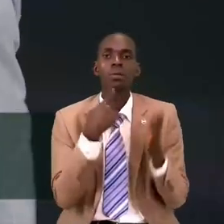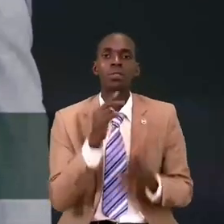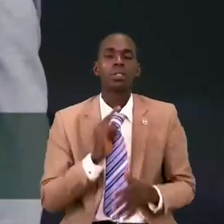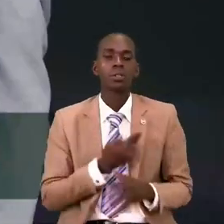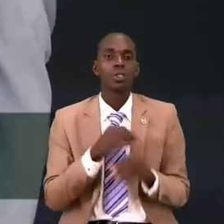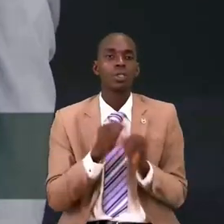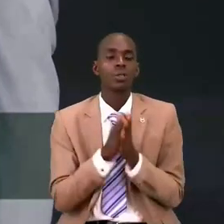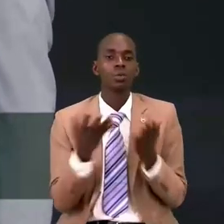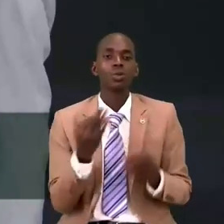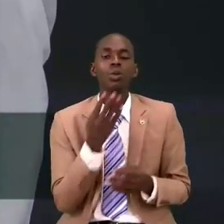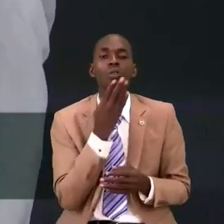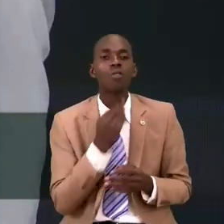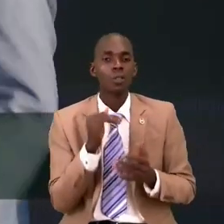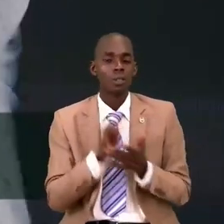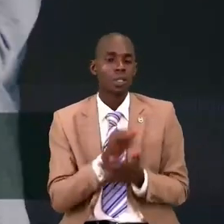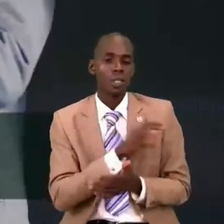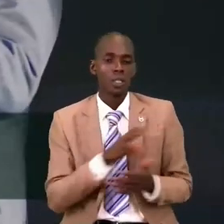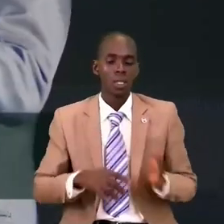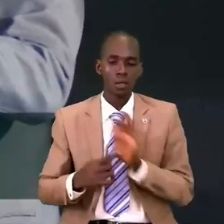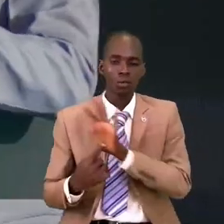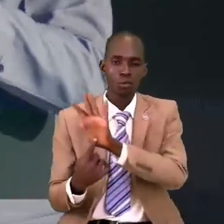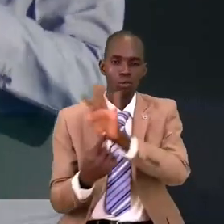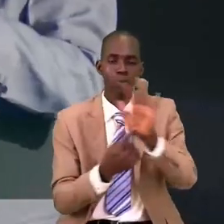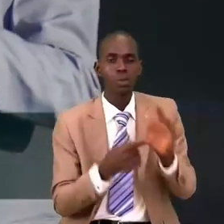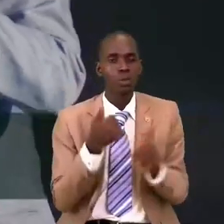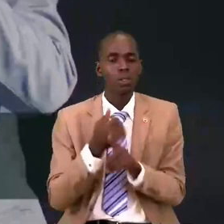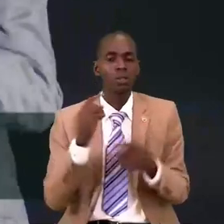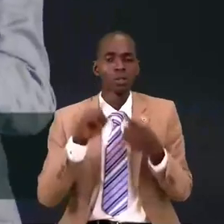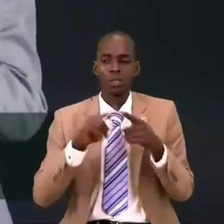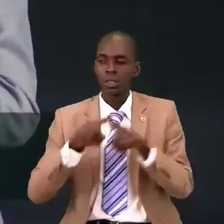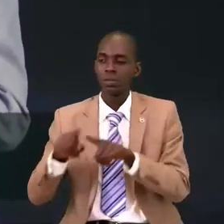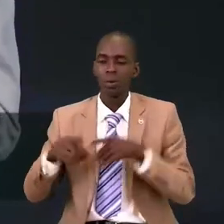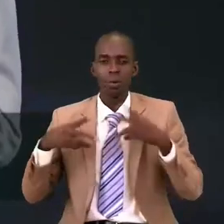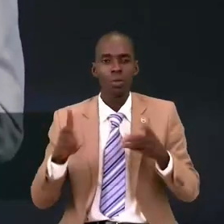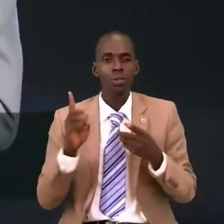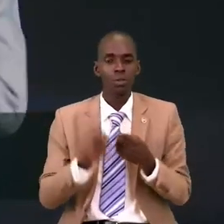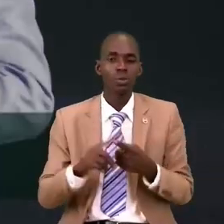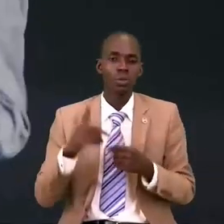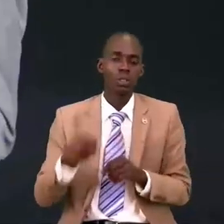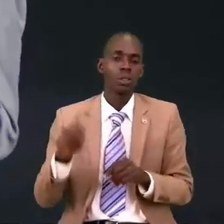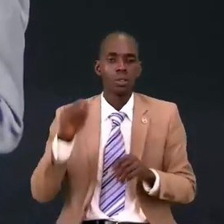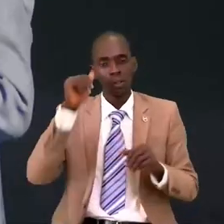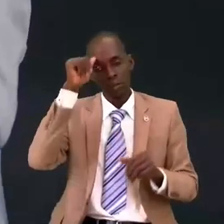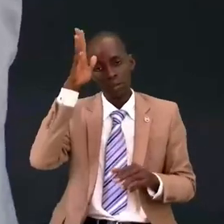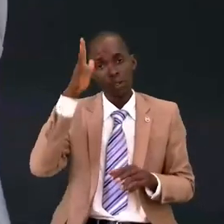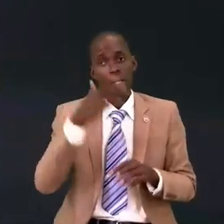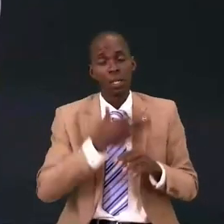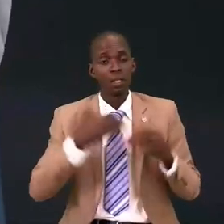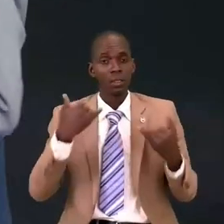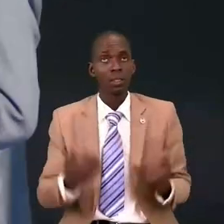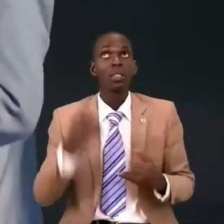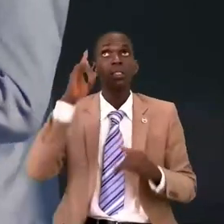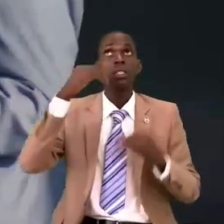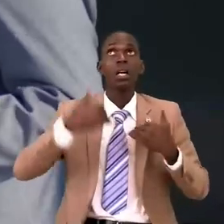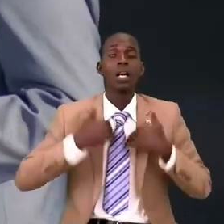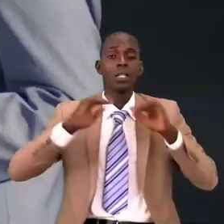nos pères, mais selon Hébreux, il nous a donné son Fils unique et la parole finale